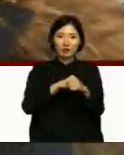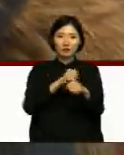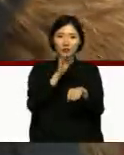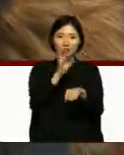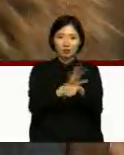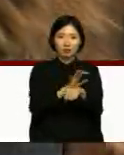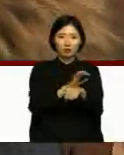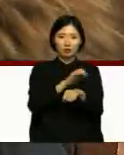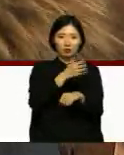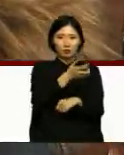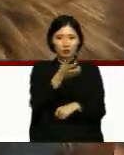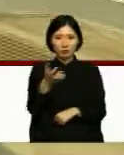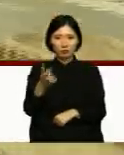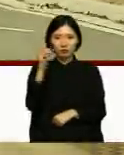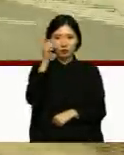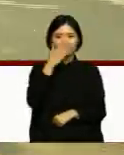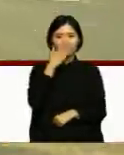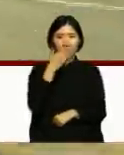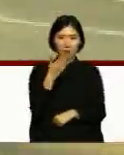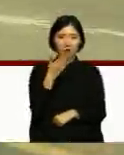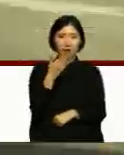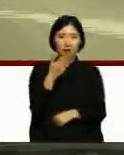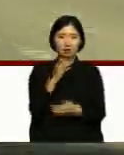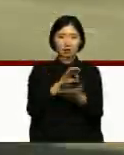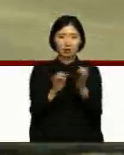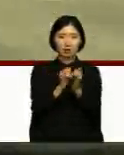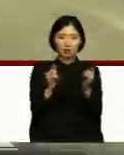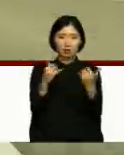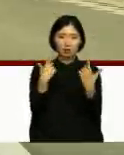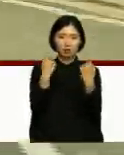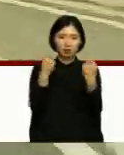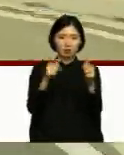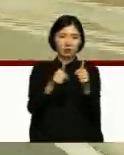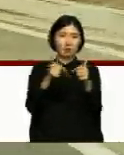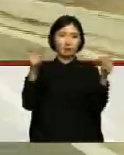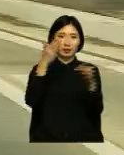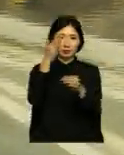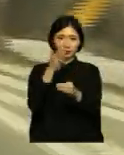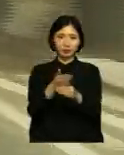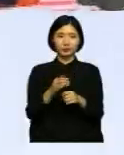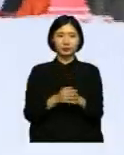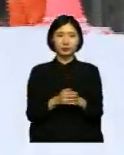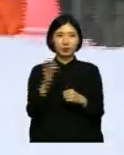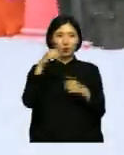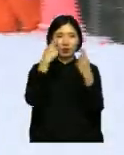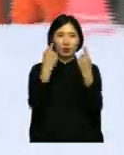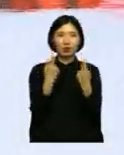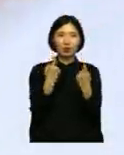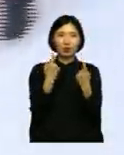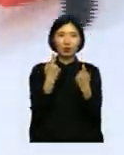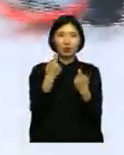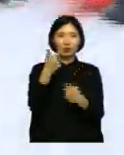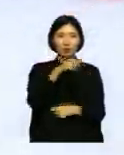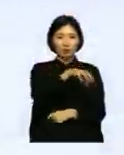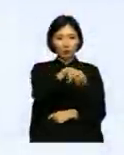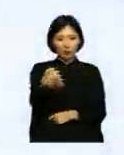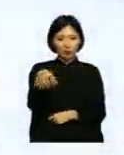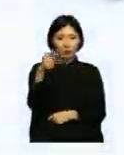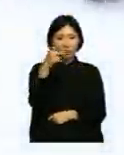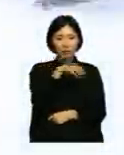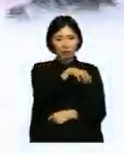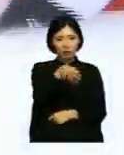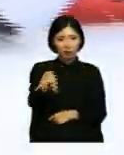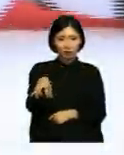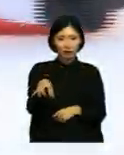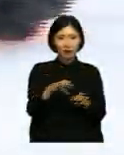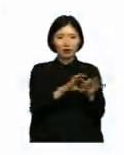때문에 2011년 첫 도입 이후 이용자는 꾸준히 증가하고 있습니다. 관광지 6곳, 겨울에는 7곳을 다 연결을